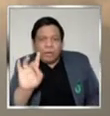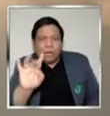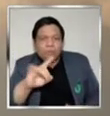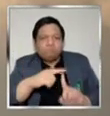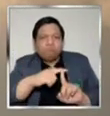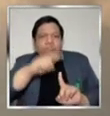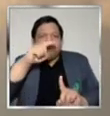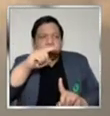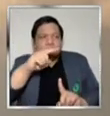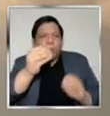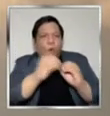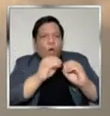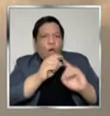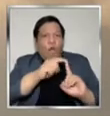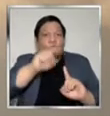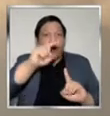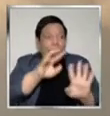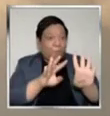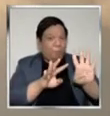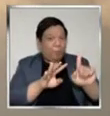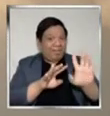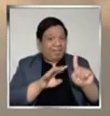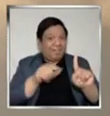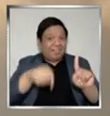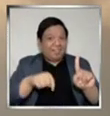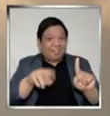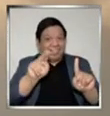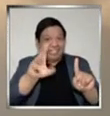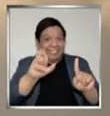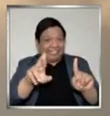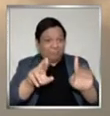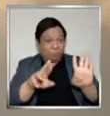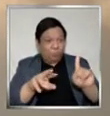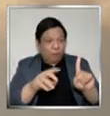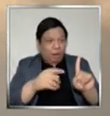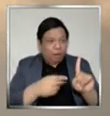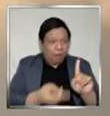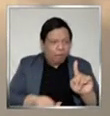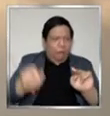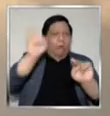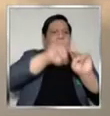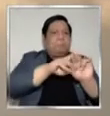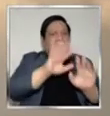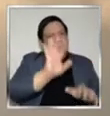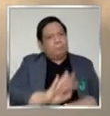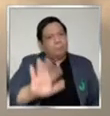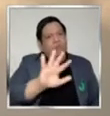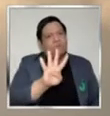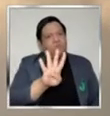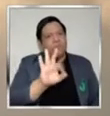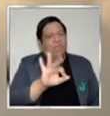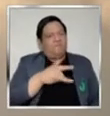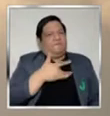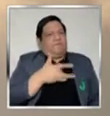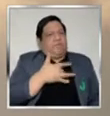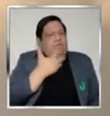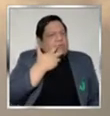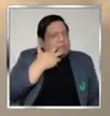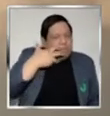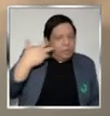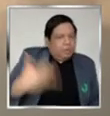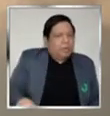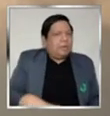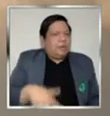yung 41 na yan dito sa Metro Manila, magdagdag ka pa ng 8, mga 49 degrees Celsius. Yung ramdam na init ng tao